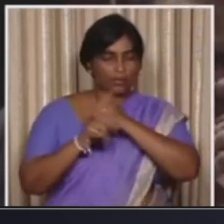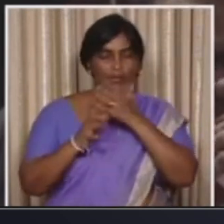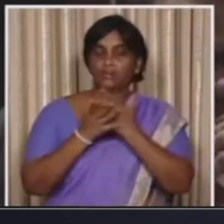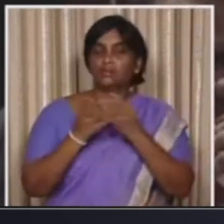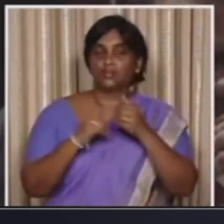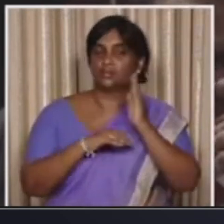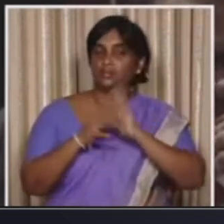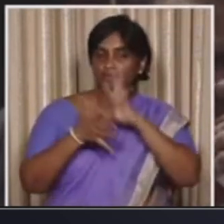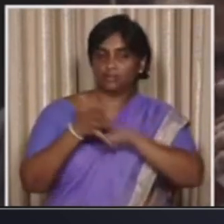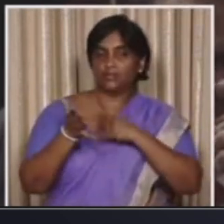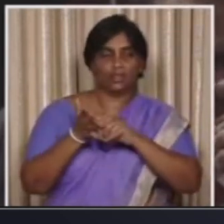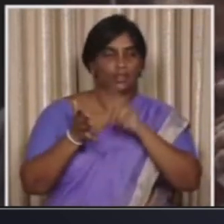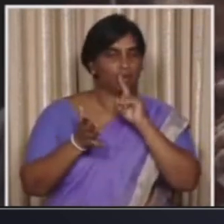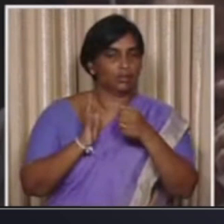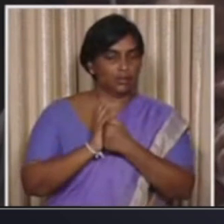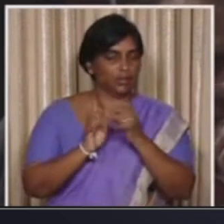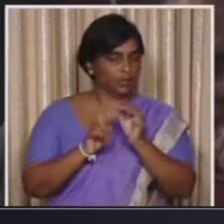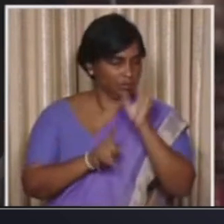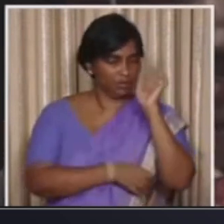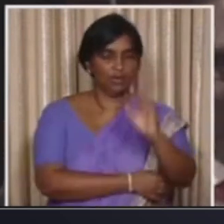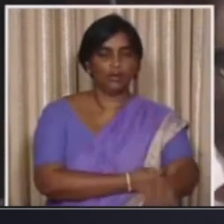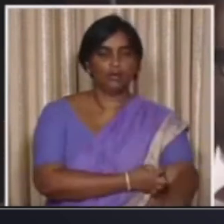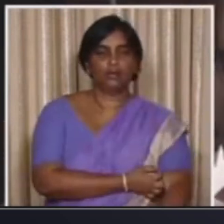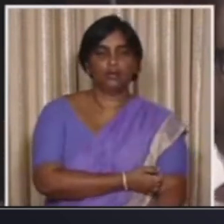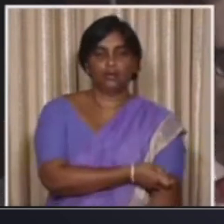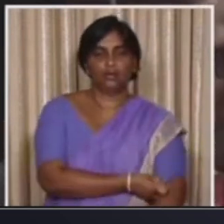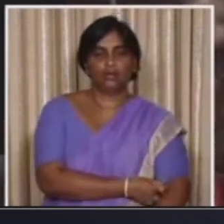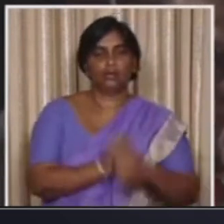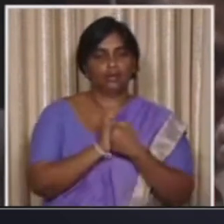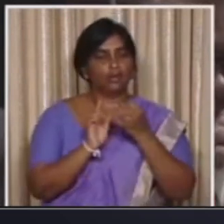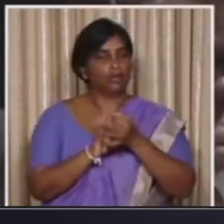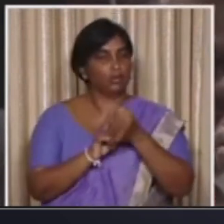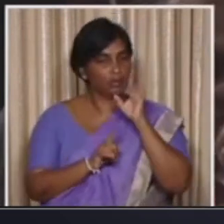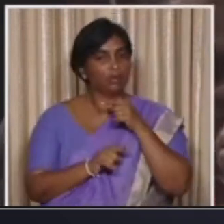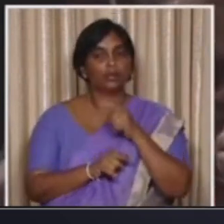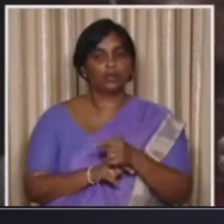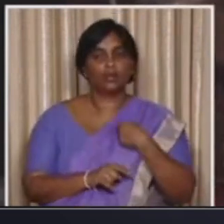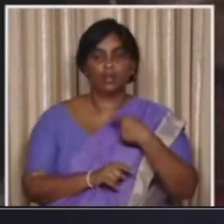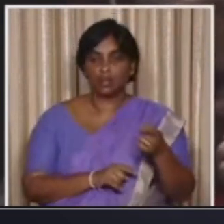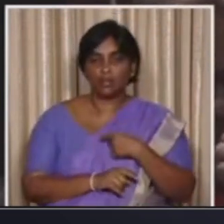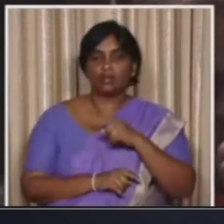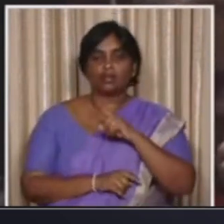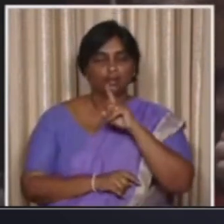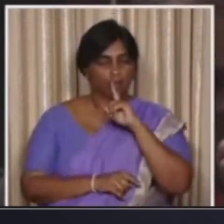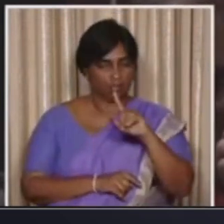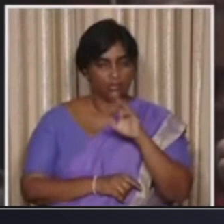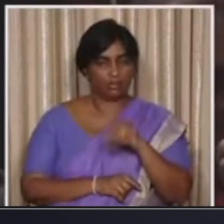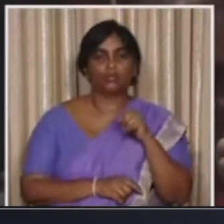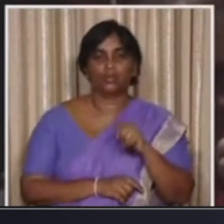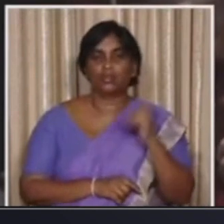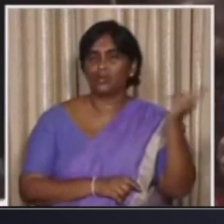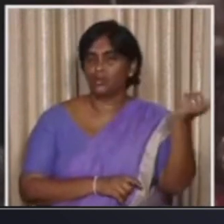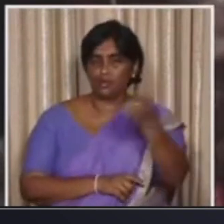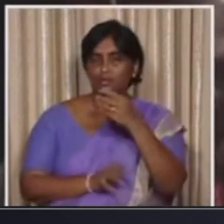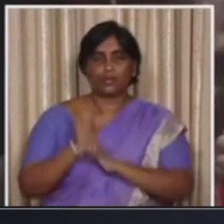me aywe sanangala ne, garu sababat tu mani. Esa garu sababat tu mani, ada dawasi abida kian dewa tiene, me hama